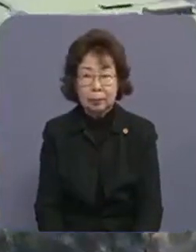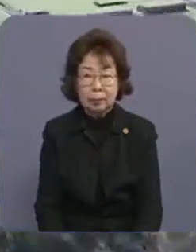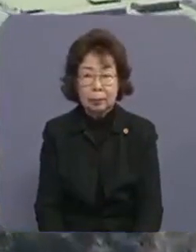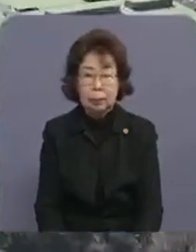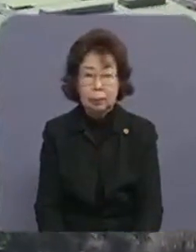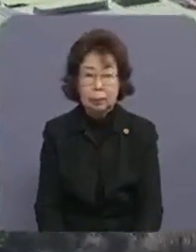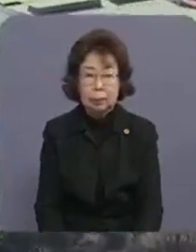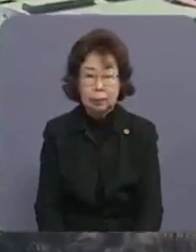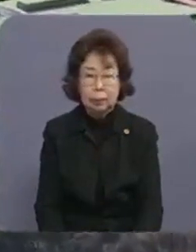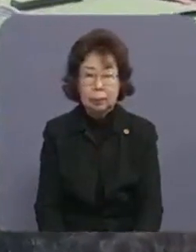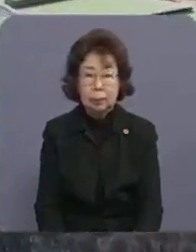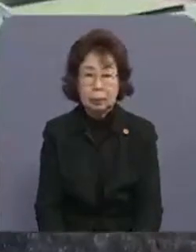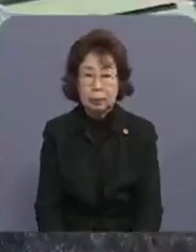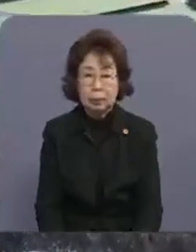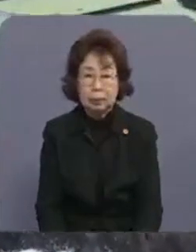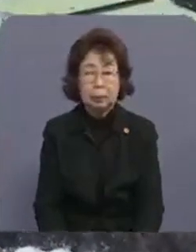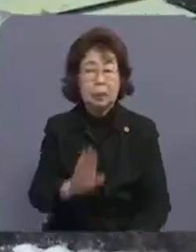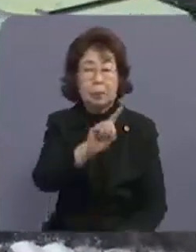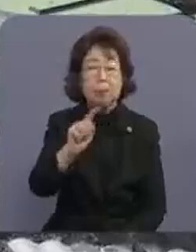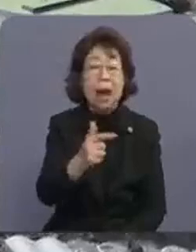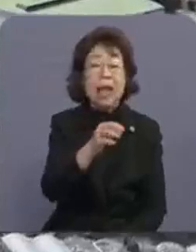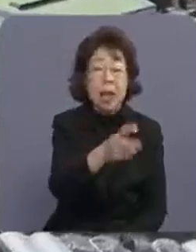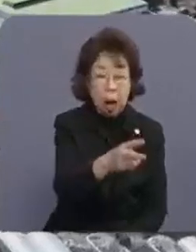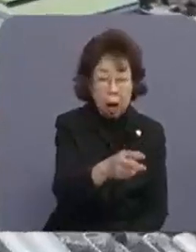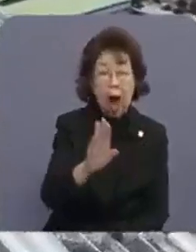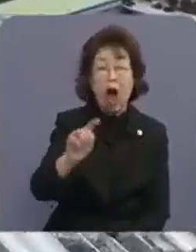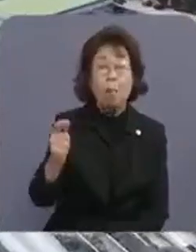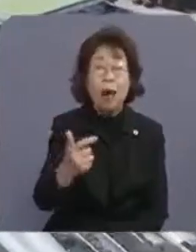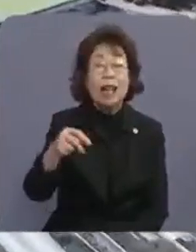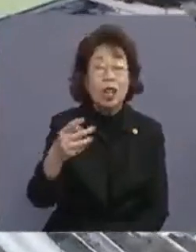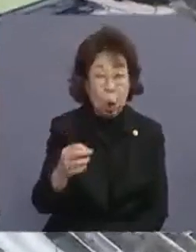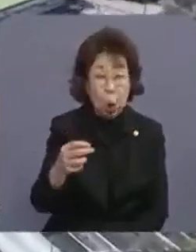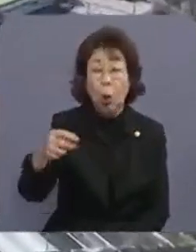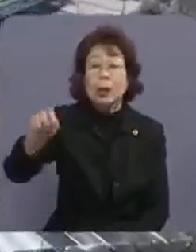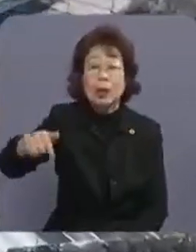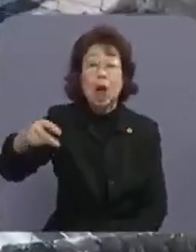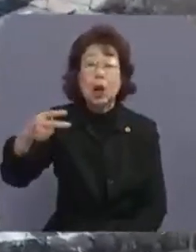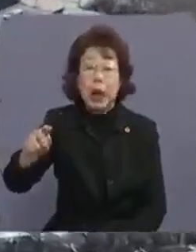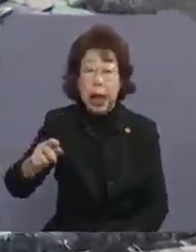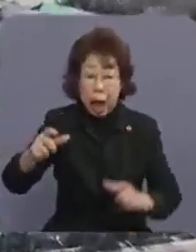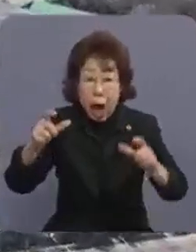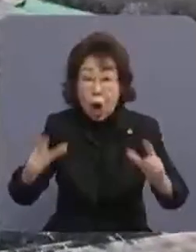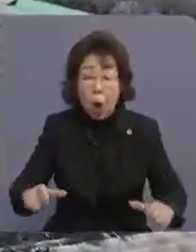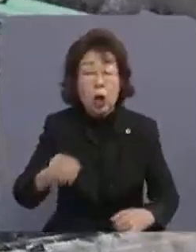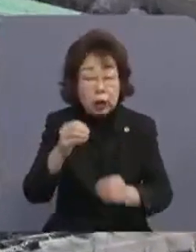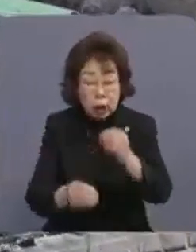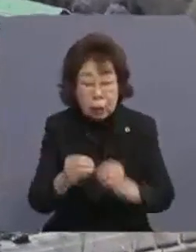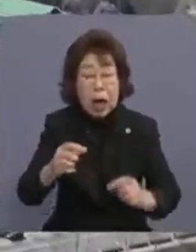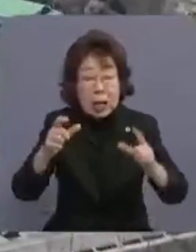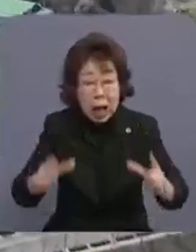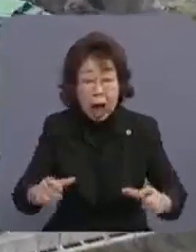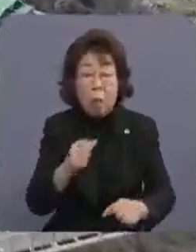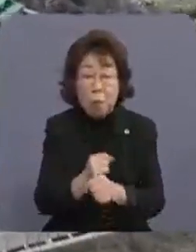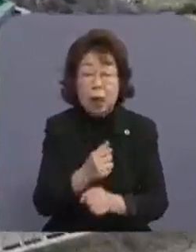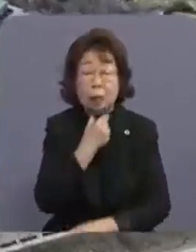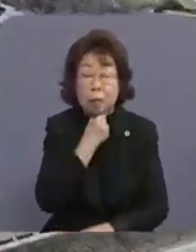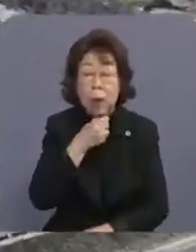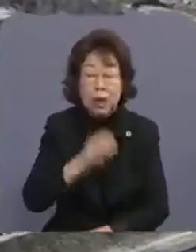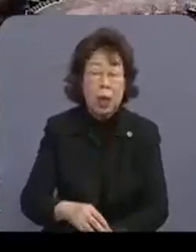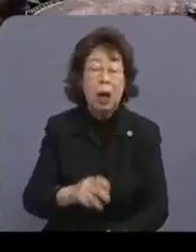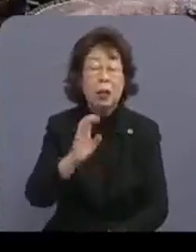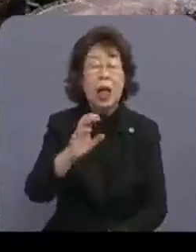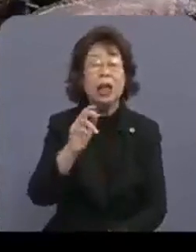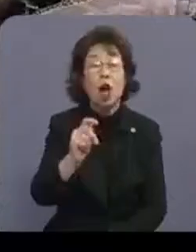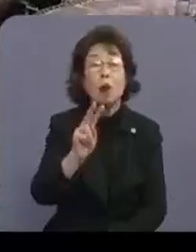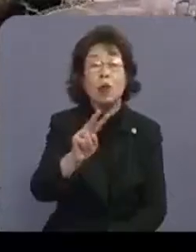기자입니다 반여 반송 석대 동일 때 191만 제미 규보 첨단 산업단지를 조성하는 센텀 이지구